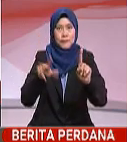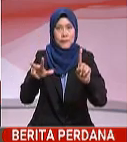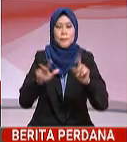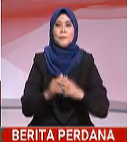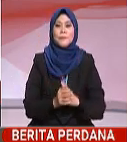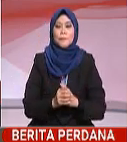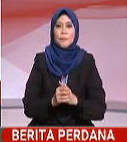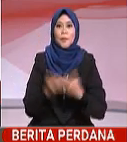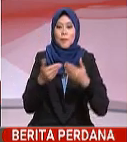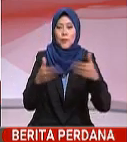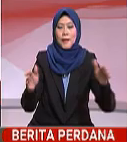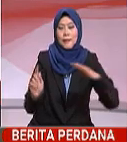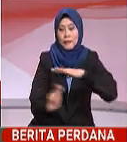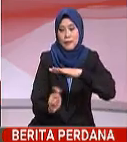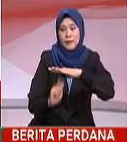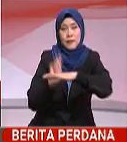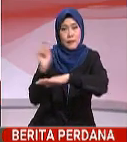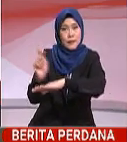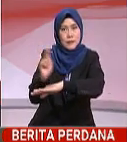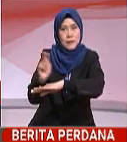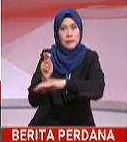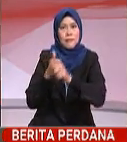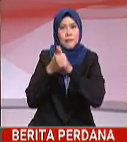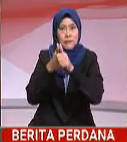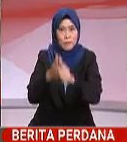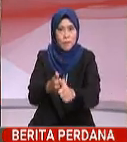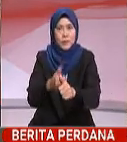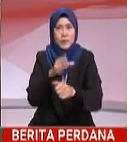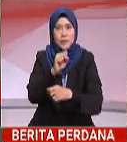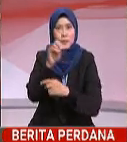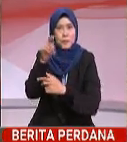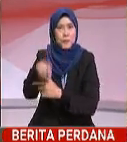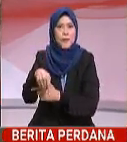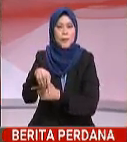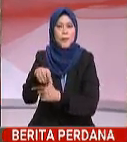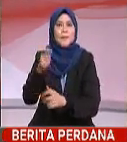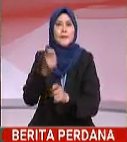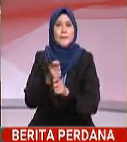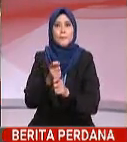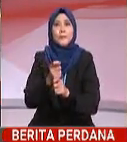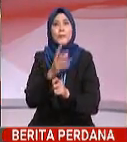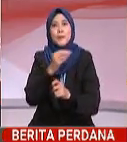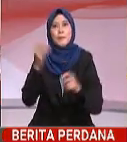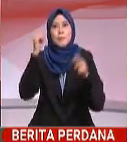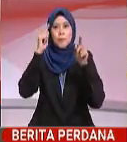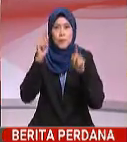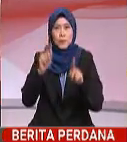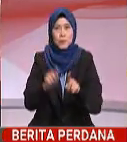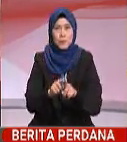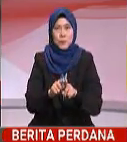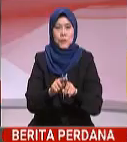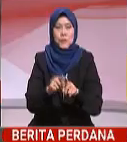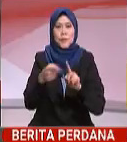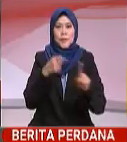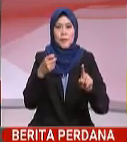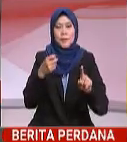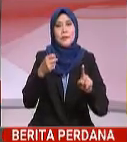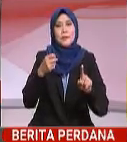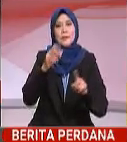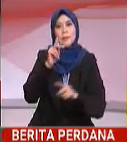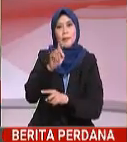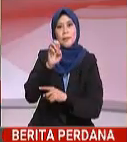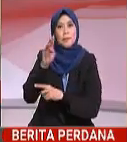operasi Tabika dan TASKA adalah mengikut SOP yang ditetapkan dan dipersetujui antara Jabatan